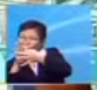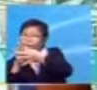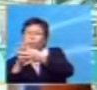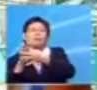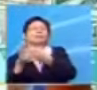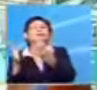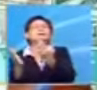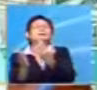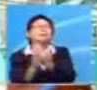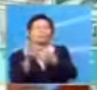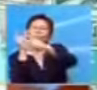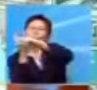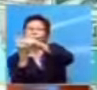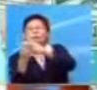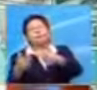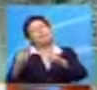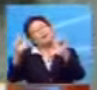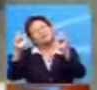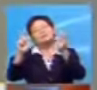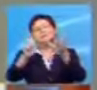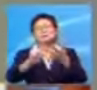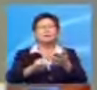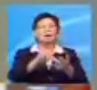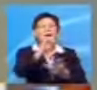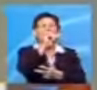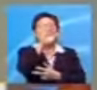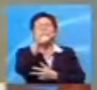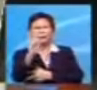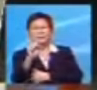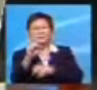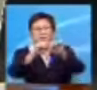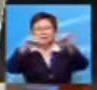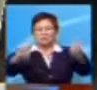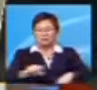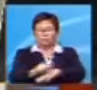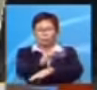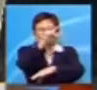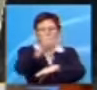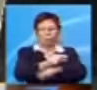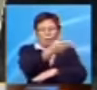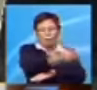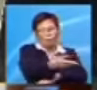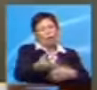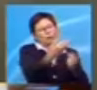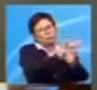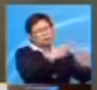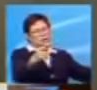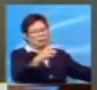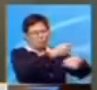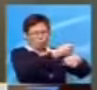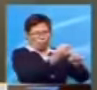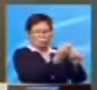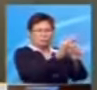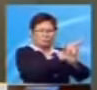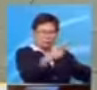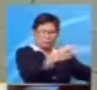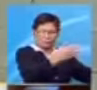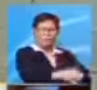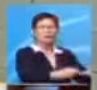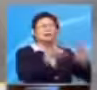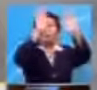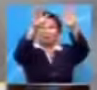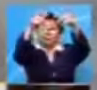apa bembinaannya sangat cepat IBS adalah sistem menggunakan komponen yang telah siap dihasilkan seperti